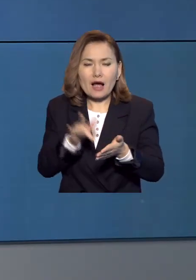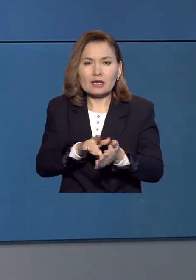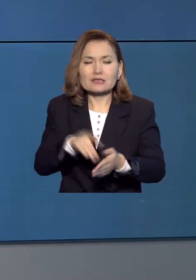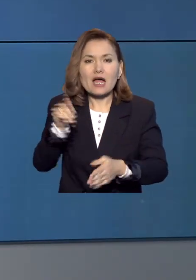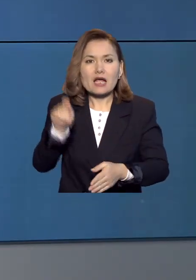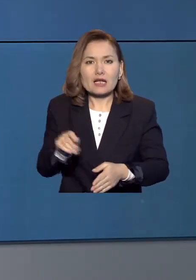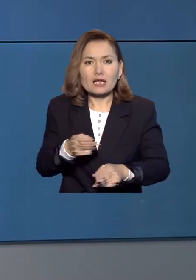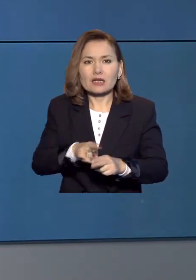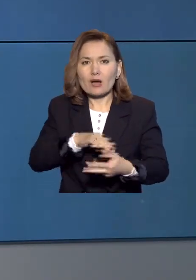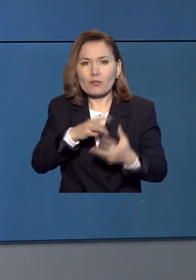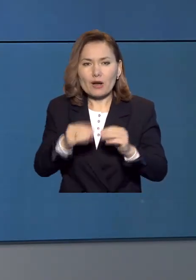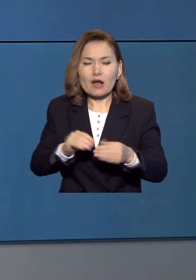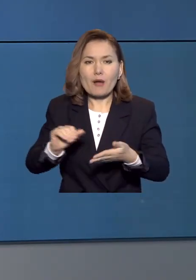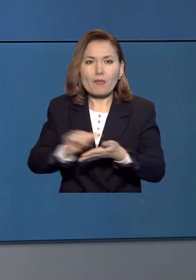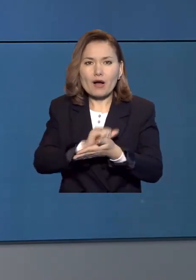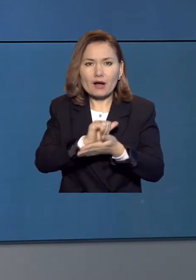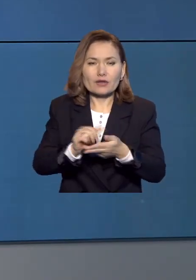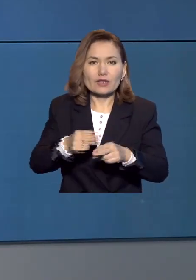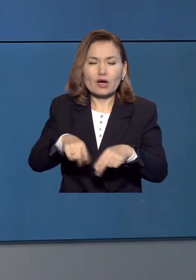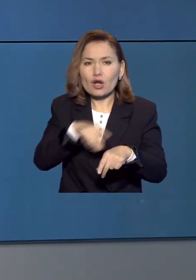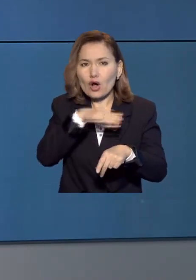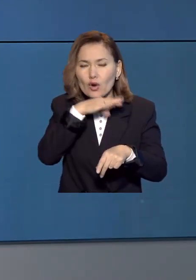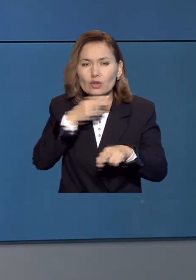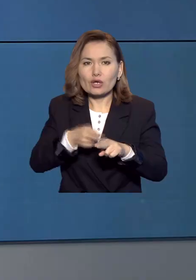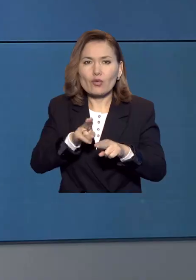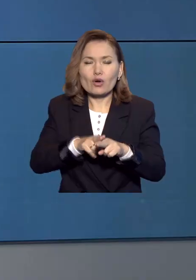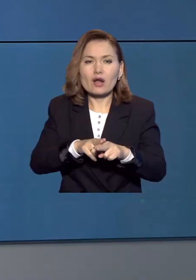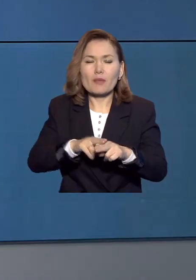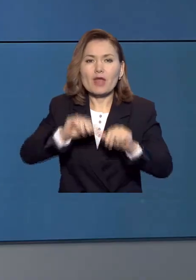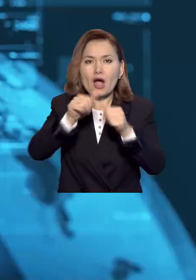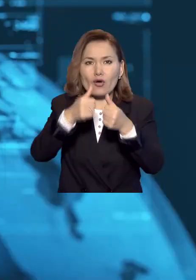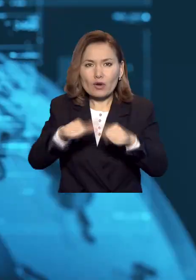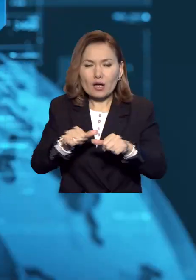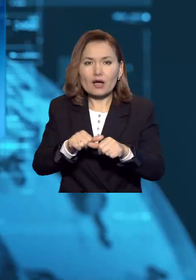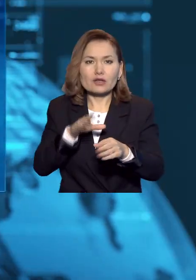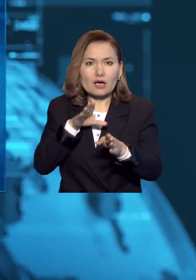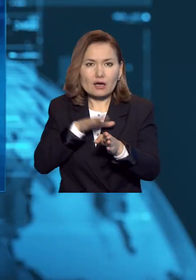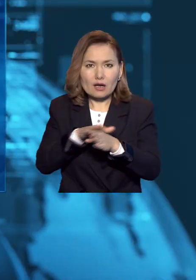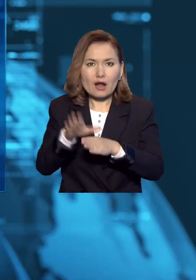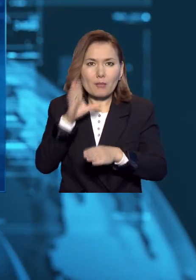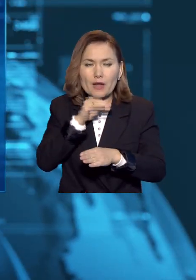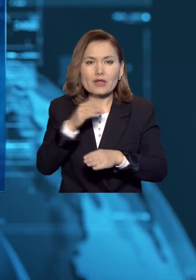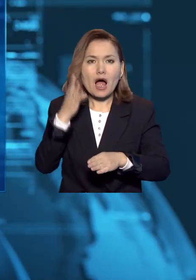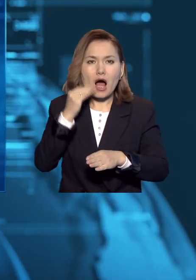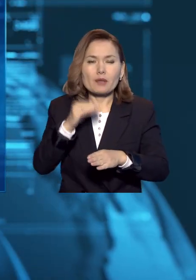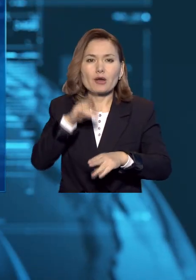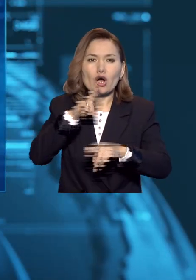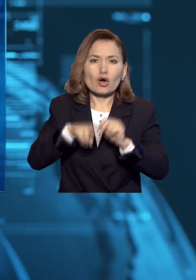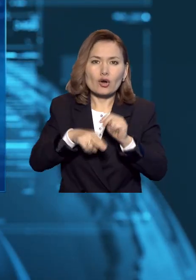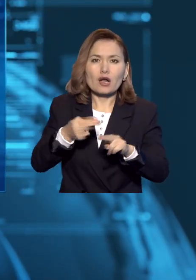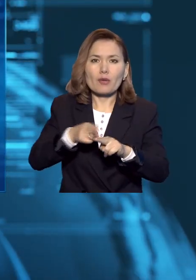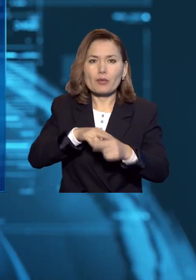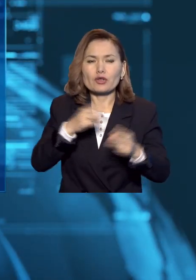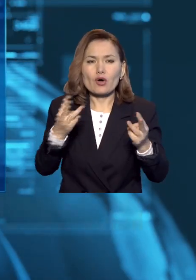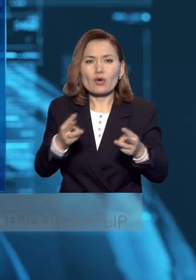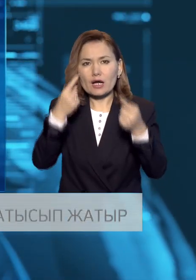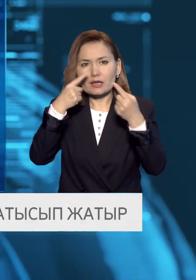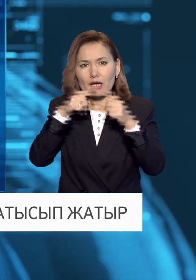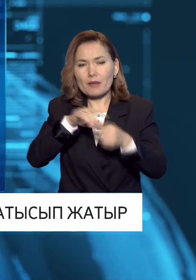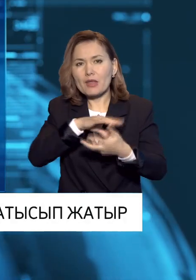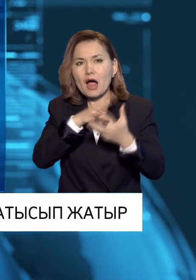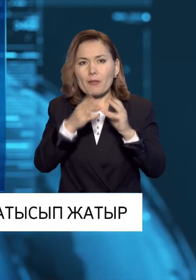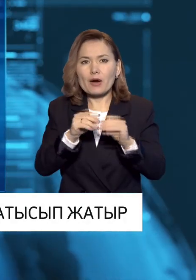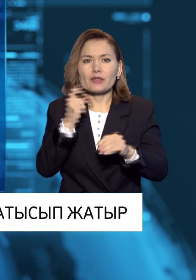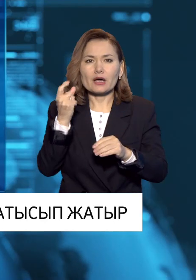хабарлауынша, сот сарапшылары қағаз бастылыққа салынып, жұмыс мерзімін кешіктіріп жатқан жоқ. Жалпы Алматыда құрылыс, тауар тану, өрт техникалық, баллистикалық